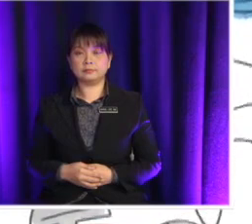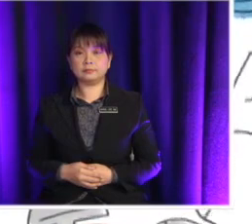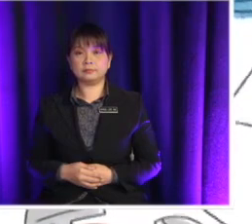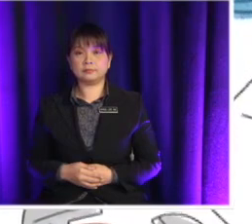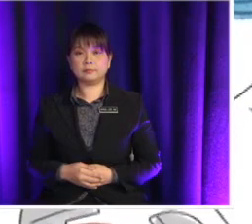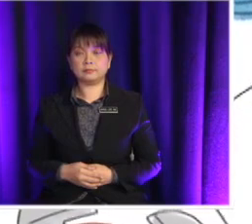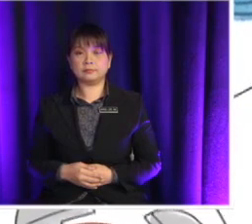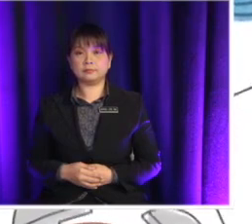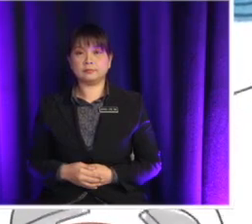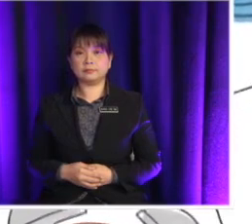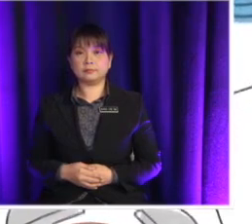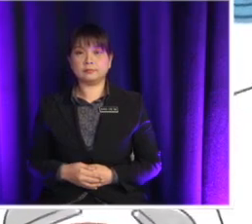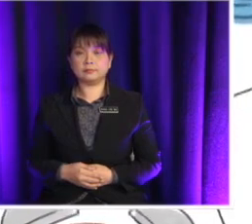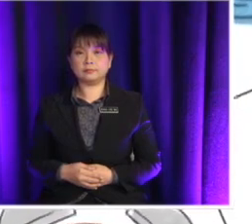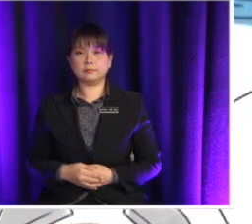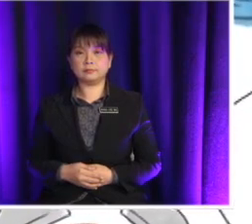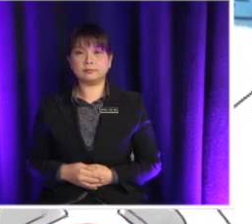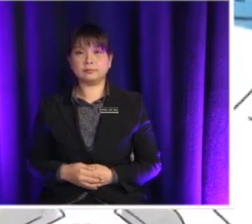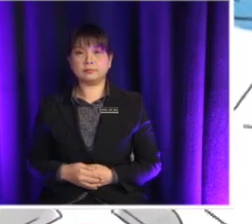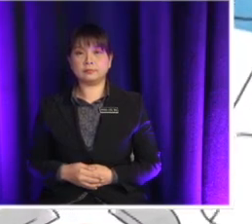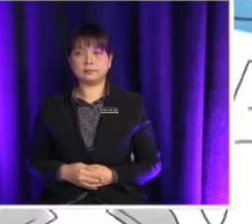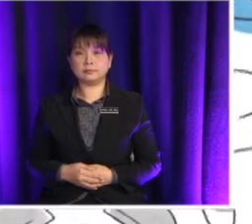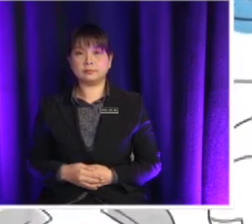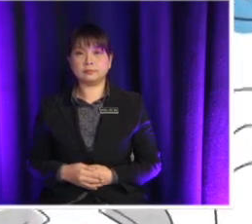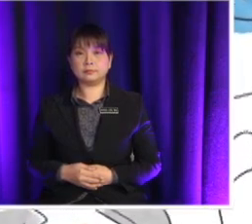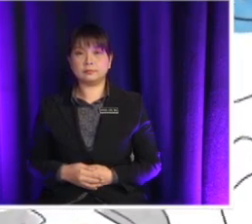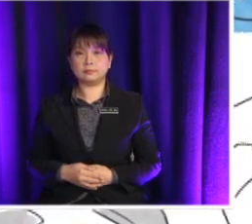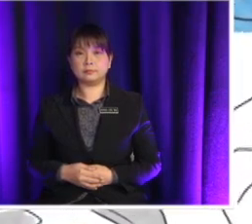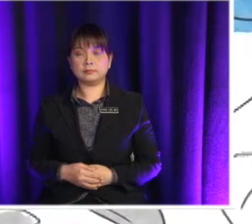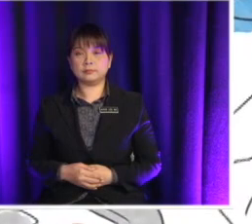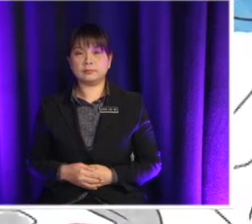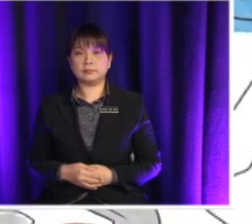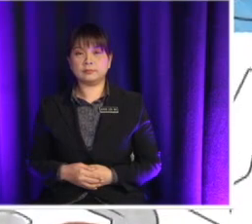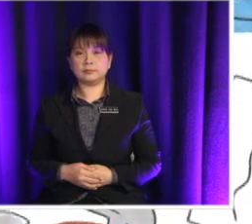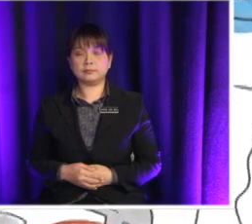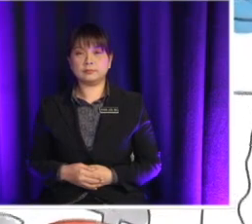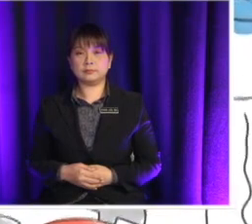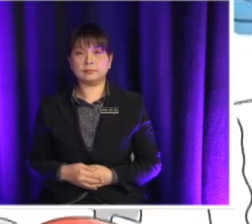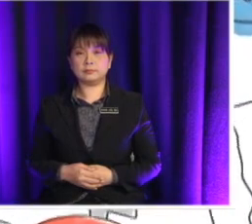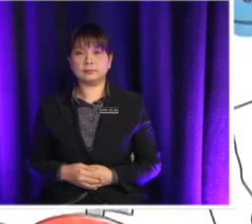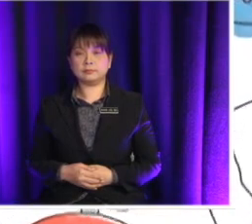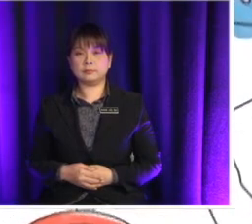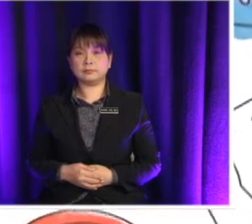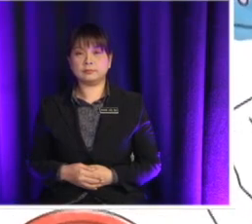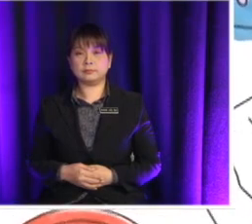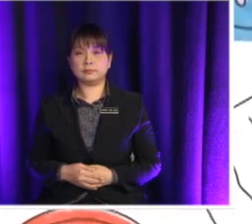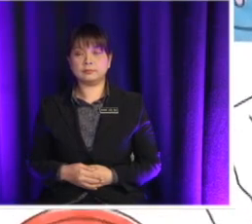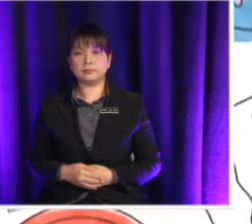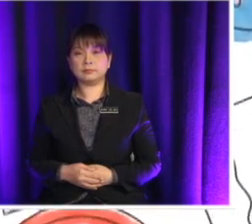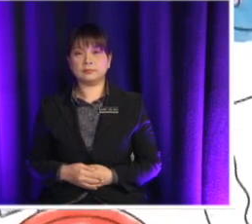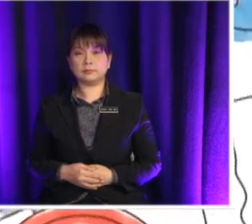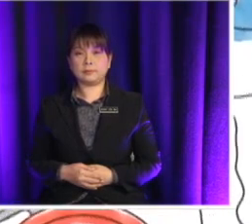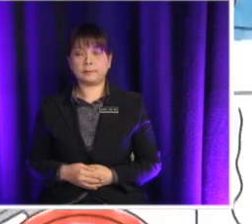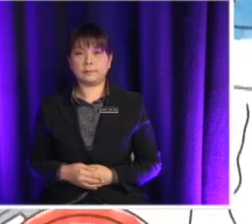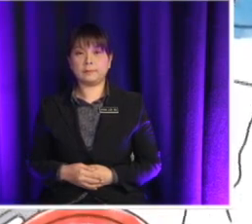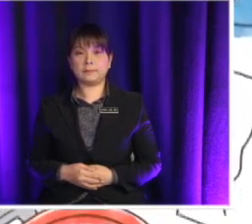cikgu. Atas dia pun boleh Aiman. Oh, bawah tu ya, Aiman. Ya, Mata boleh, saya tak cikgu. nampak Aiman, ya. Okey, cikgu di sini dan di ujung ni kita freekan. Ya, kita